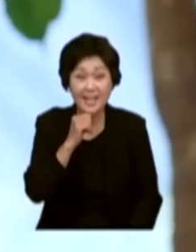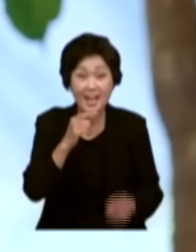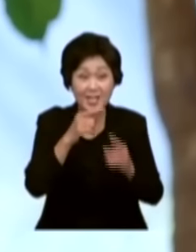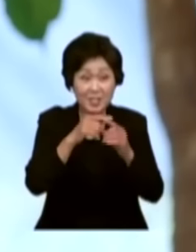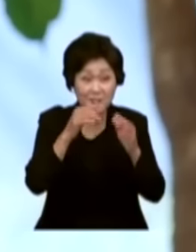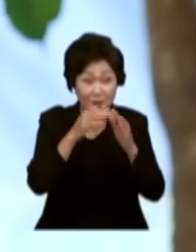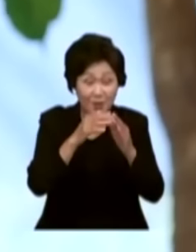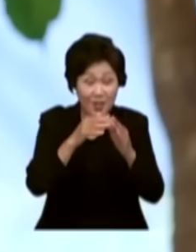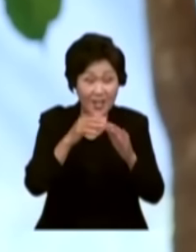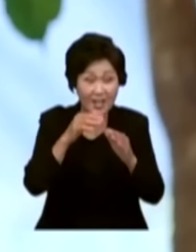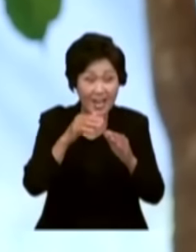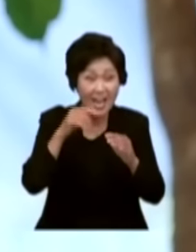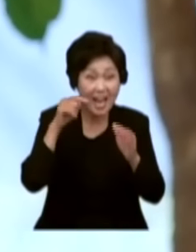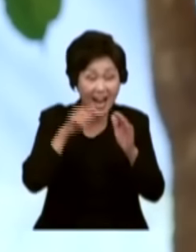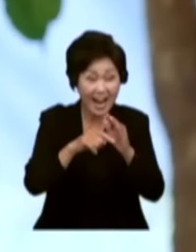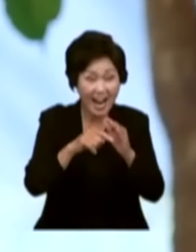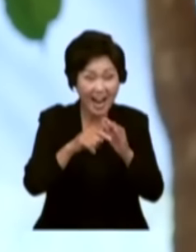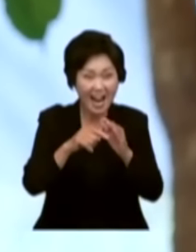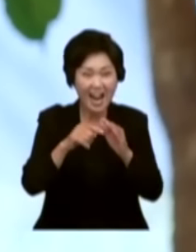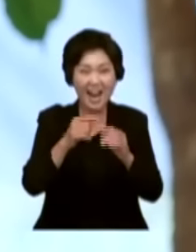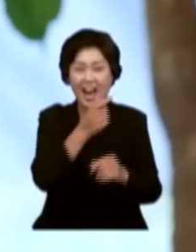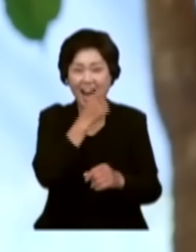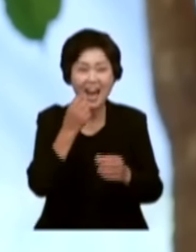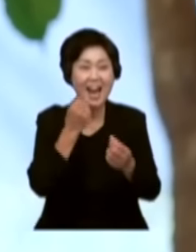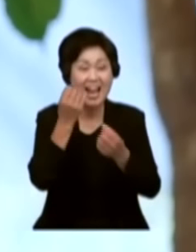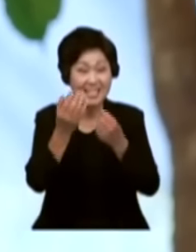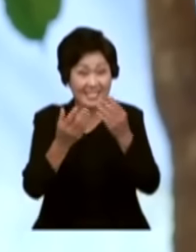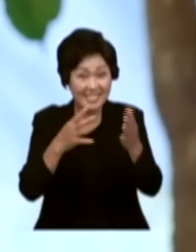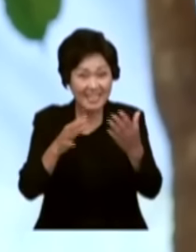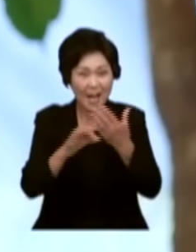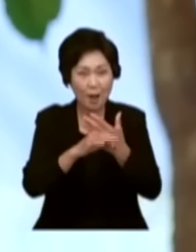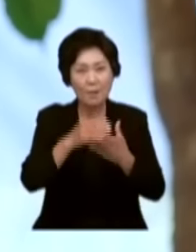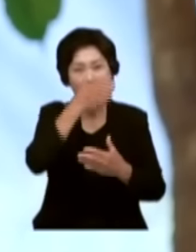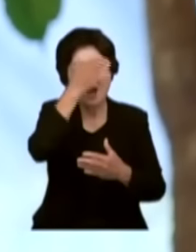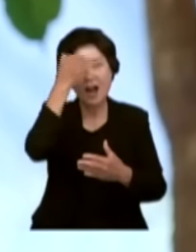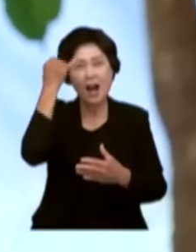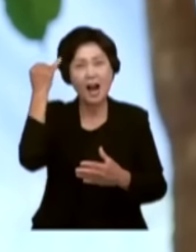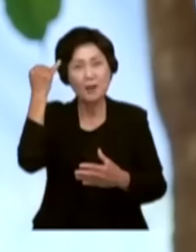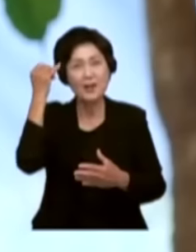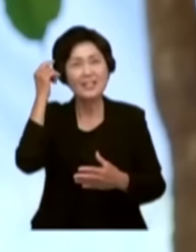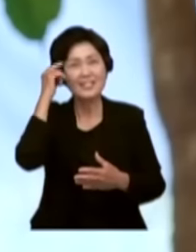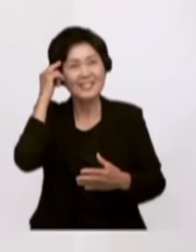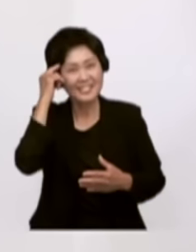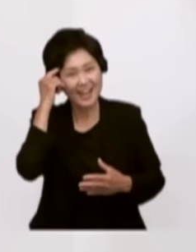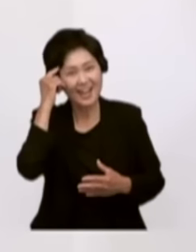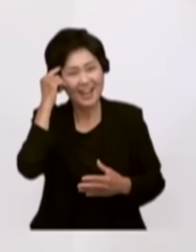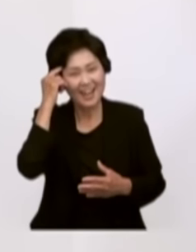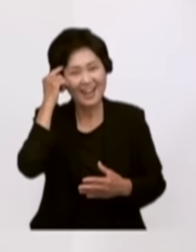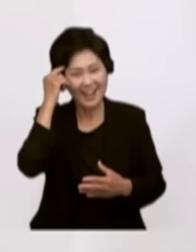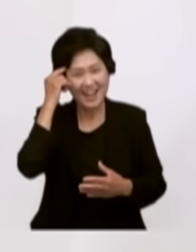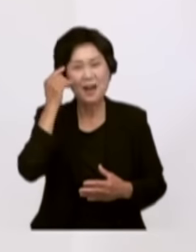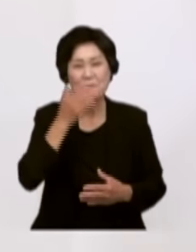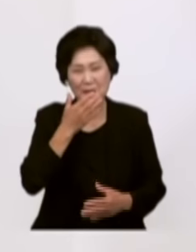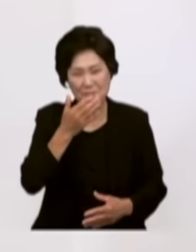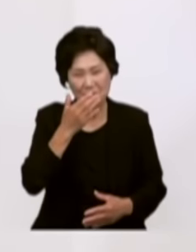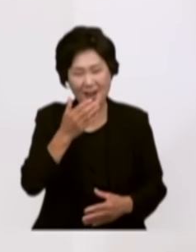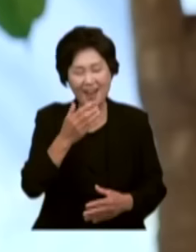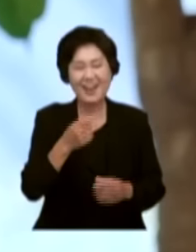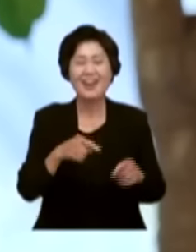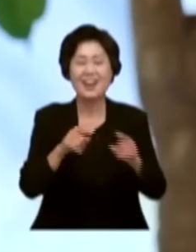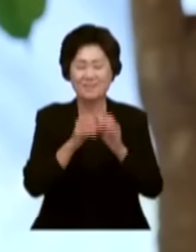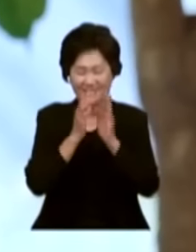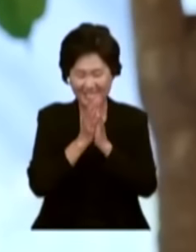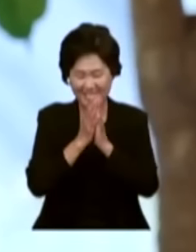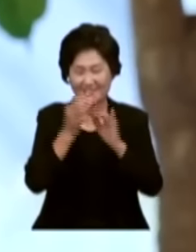할머니들이 생겨나겠다. 그래. 손자들을 손잡고 교회 간 할머니들이 생겨나겠다. 그래. 아 정말 저도 함께 기도하도록 하겠습니다. 오늘 네.